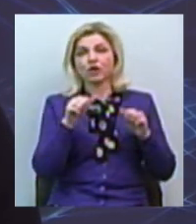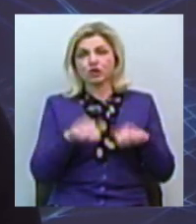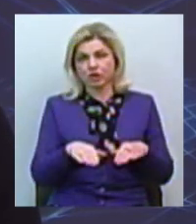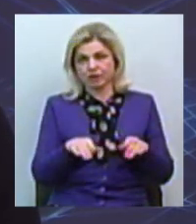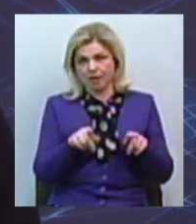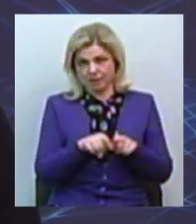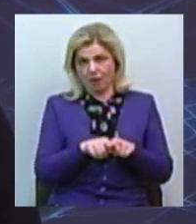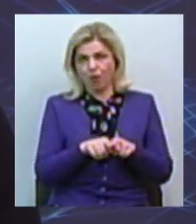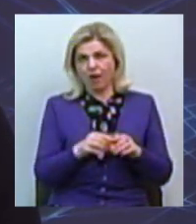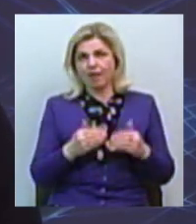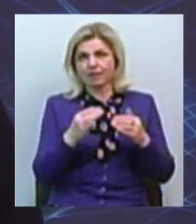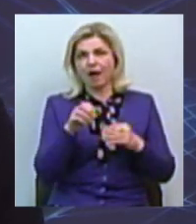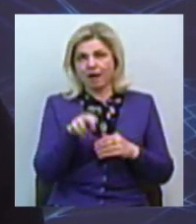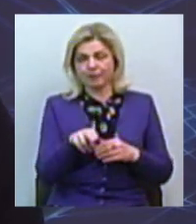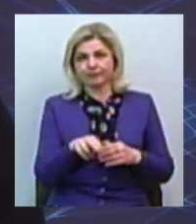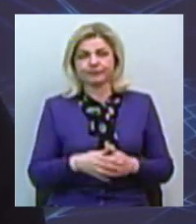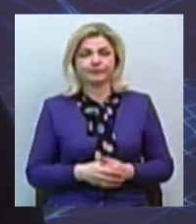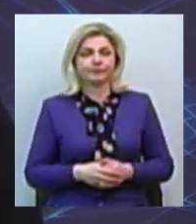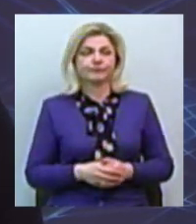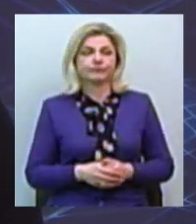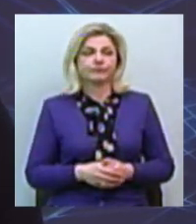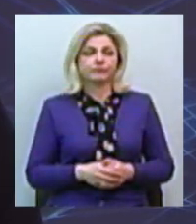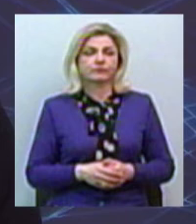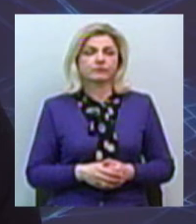етапі розвитку, так як має проект HomeMapi.